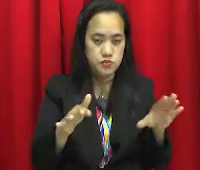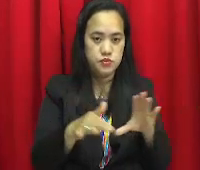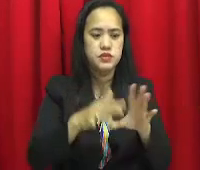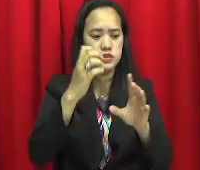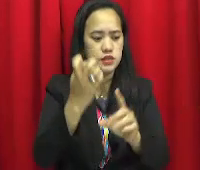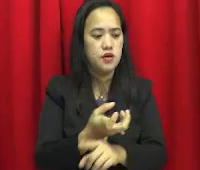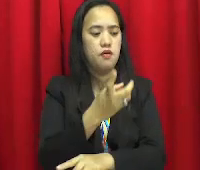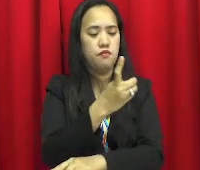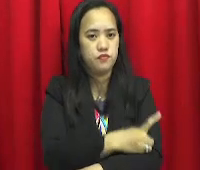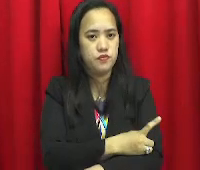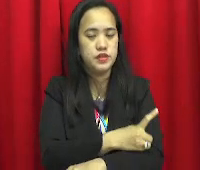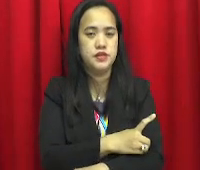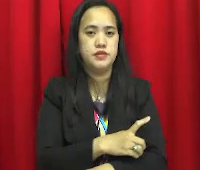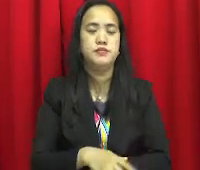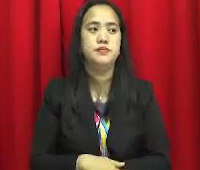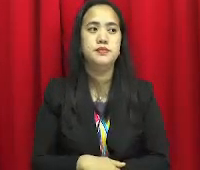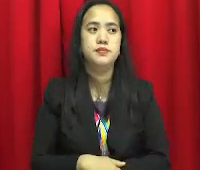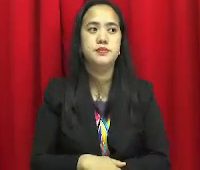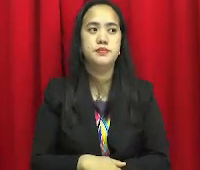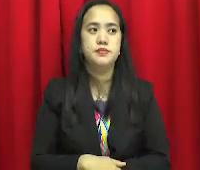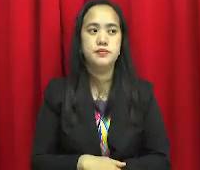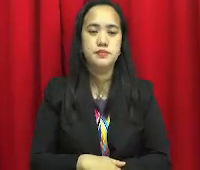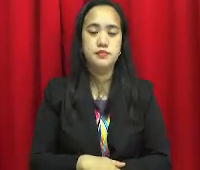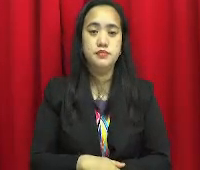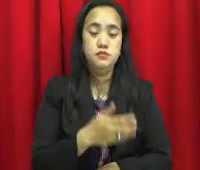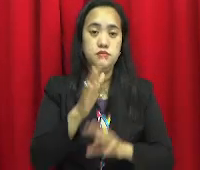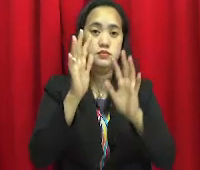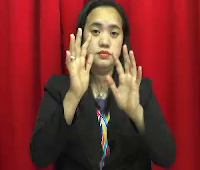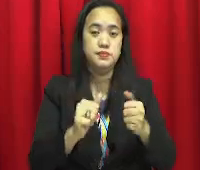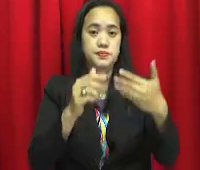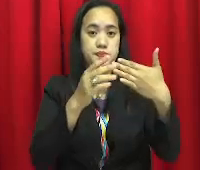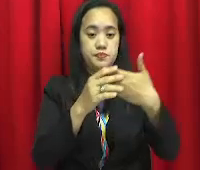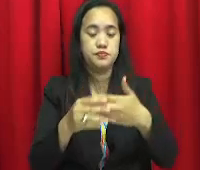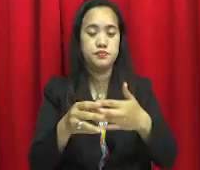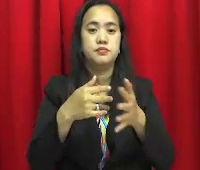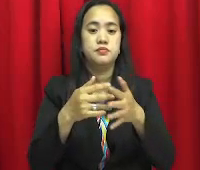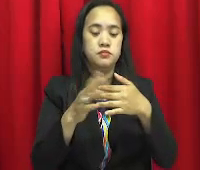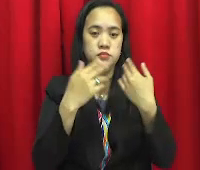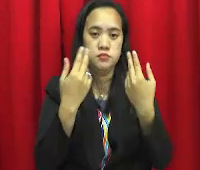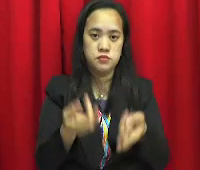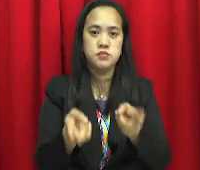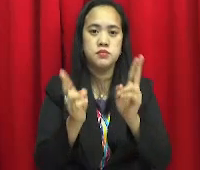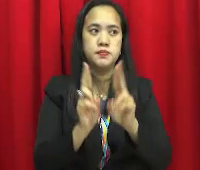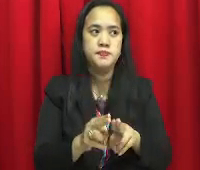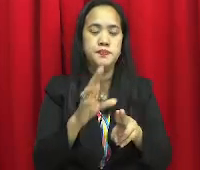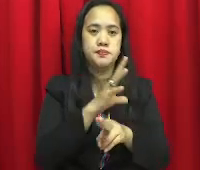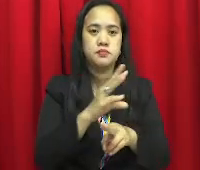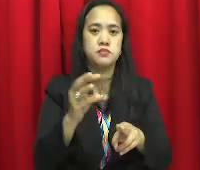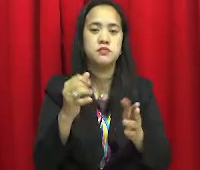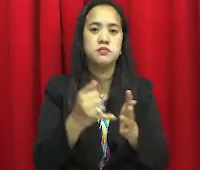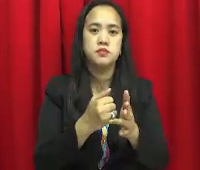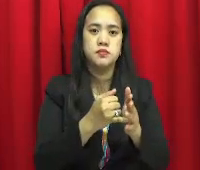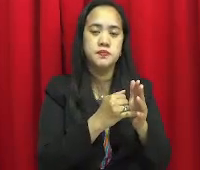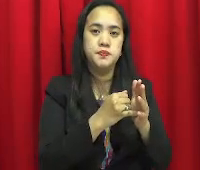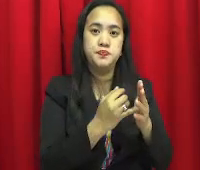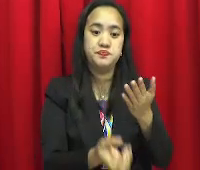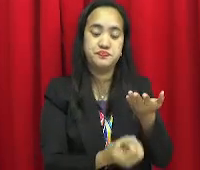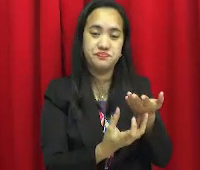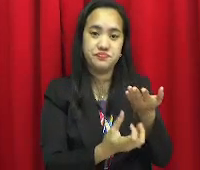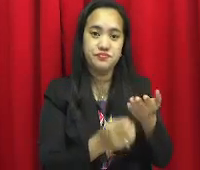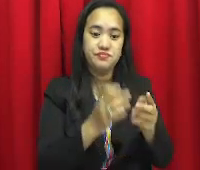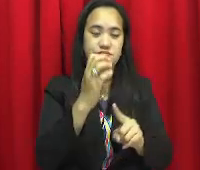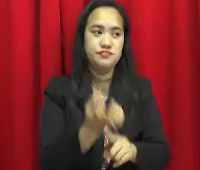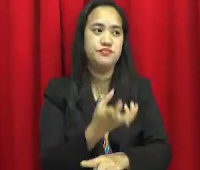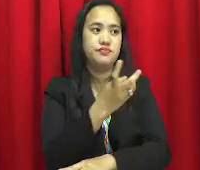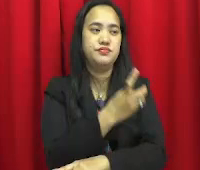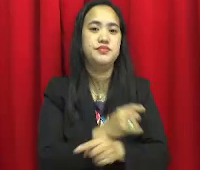at nakikita mo nagagabayan mo sa kanyang ginagawa sa araw-araw, yung mapagluto mo, asawa mo, araw-araw,